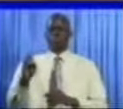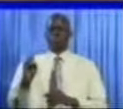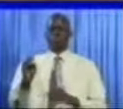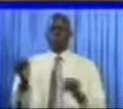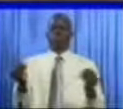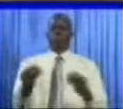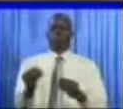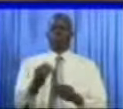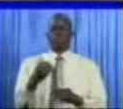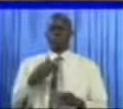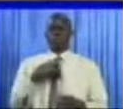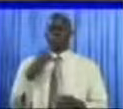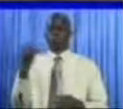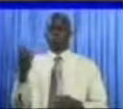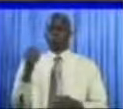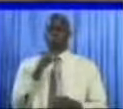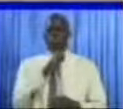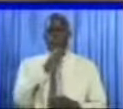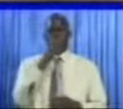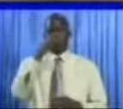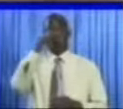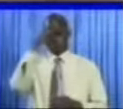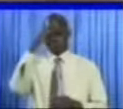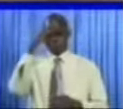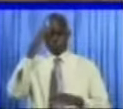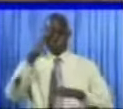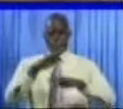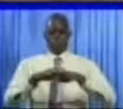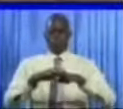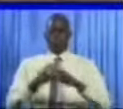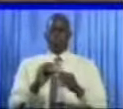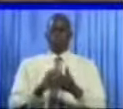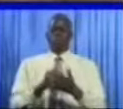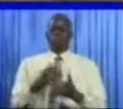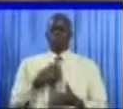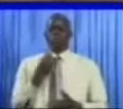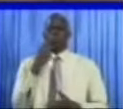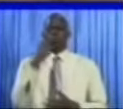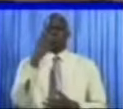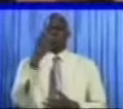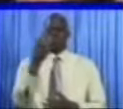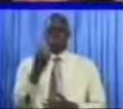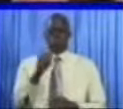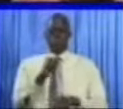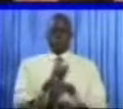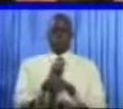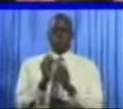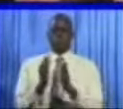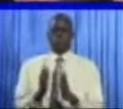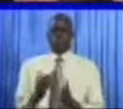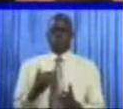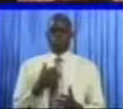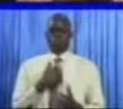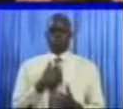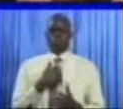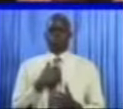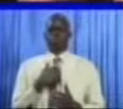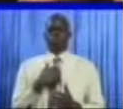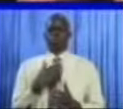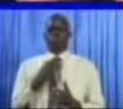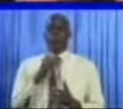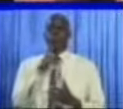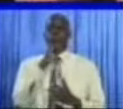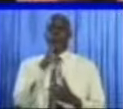a toujours pas d'asphalte posé. On a constaté que les ouvriers n'avaient pour la majorité pas